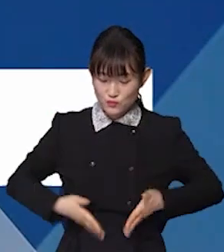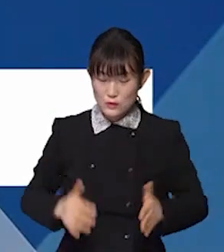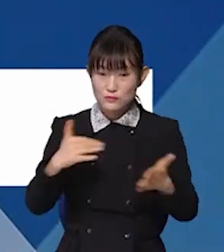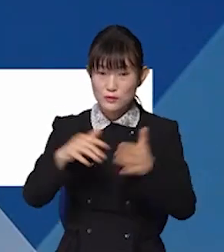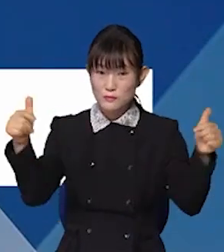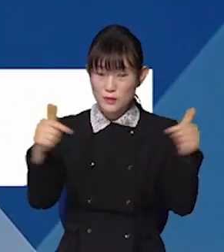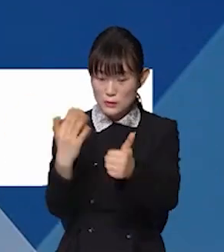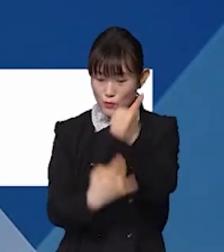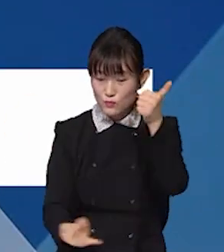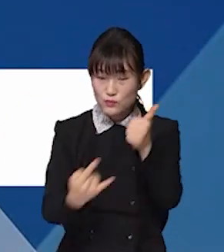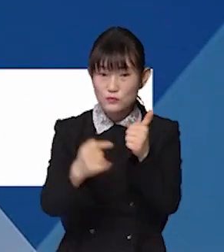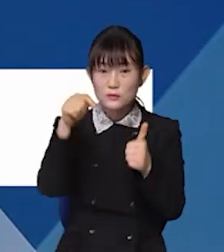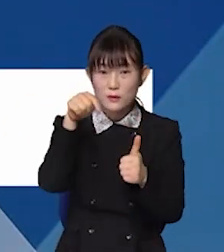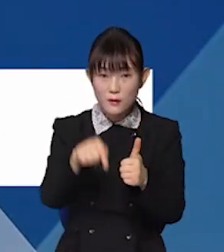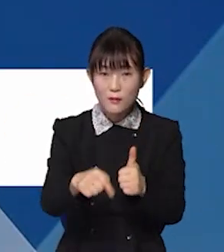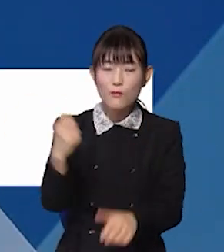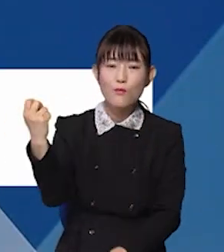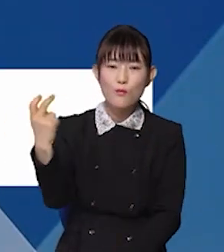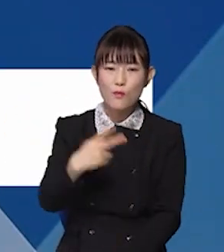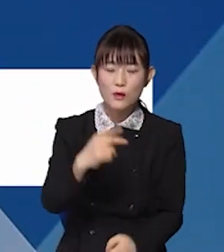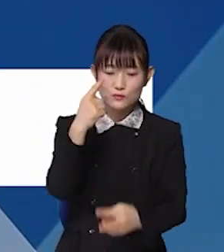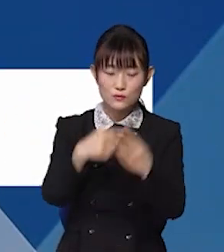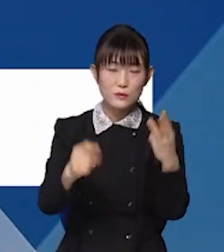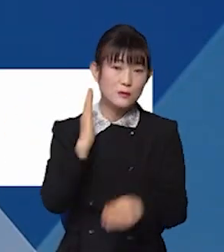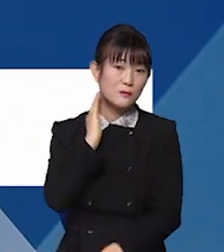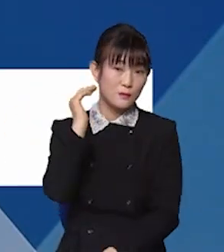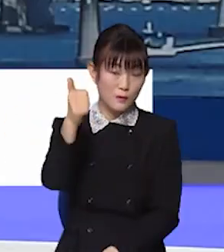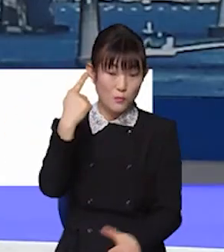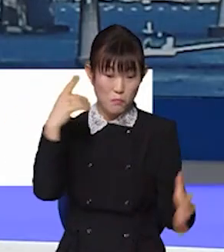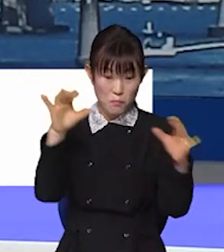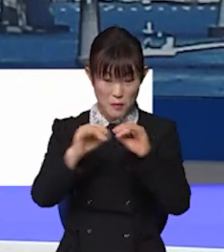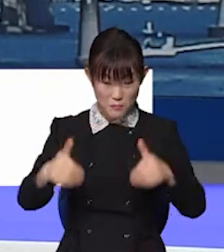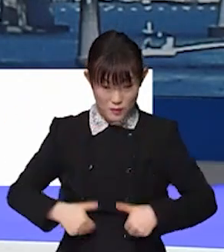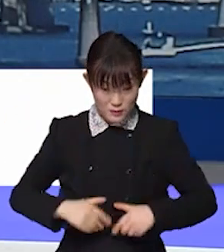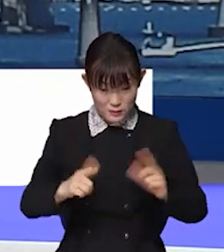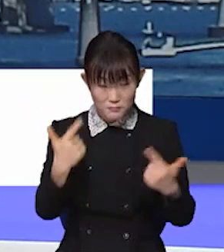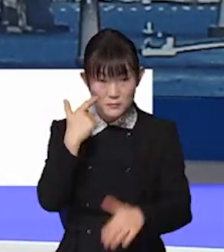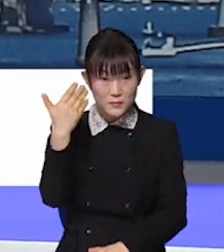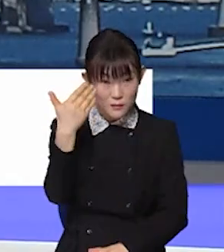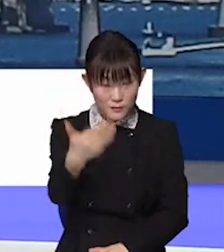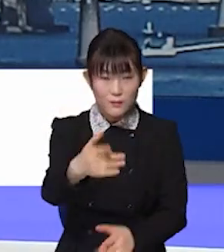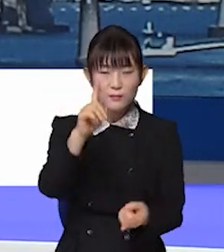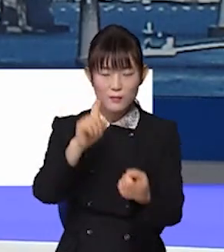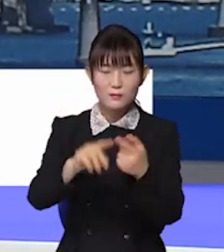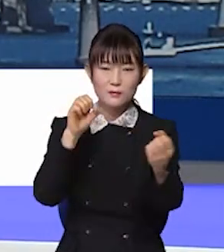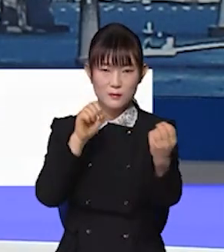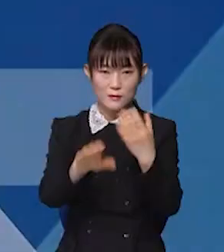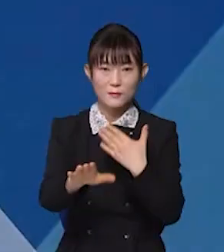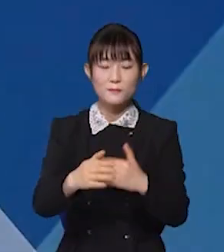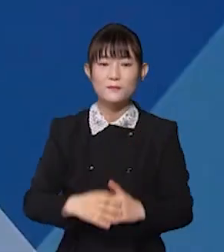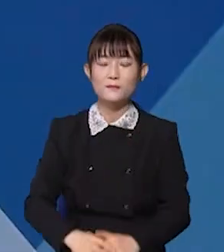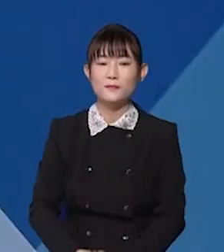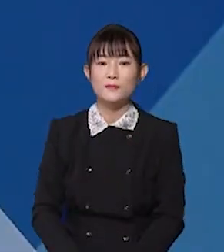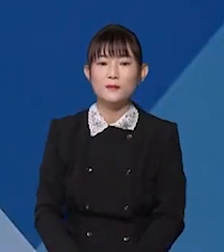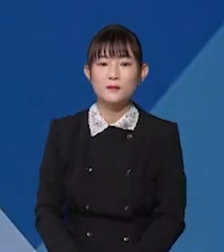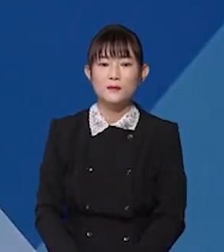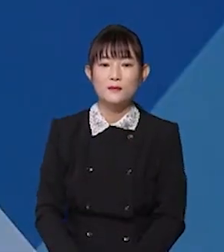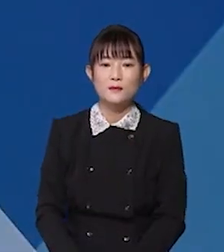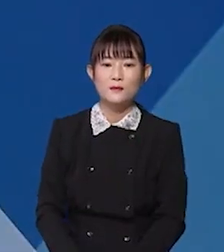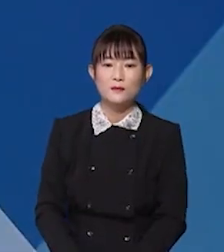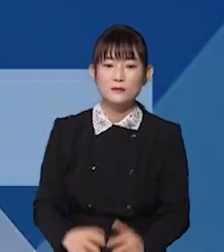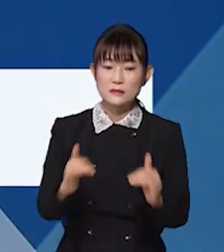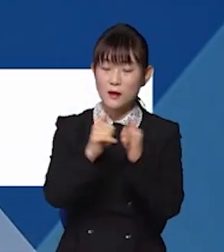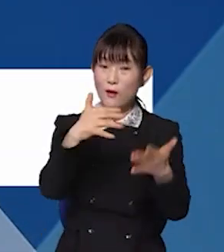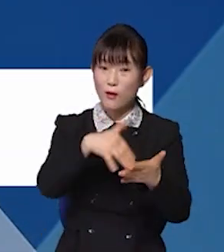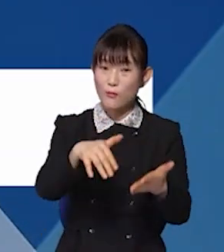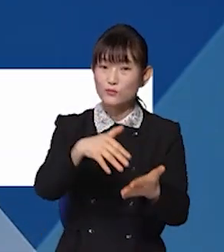부위원장과 기후대사에 임명한 윤석열 대통령의 동의가 필요하지 않느냐는 질문에 대해서도 답했습니다. 뭐 인구